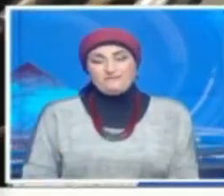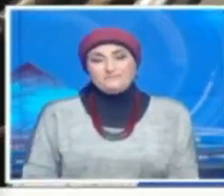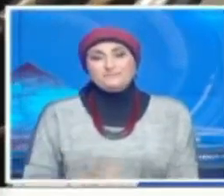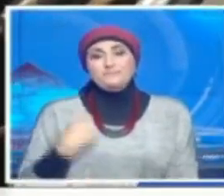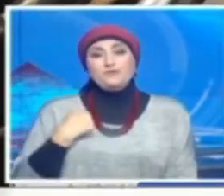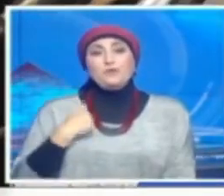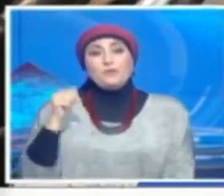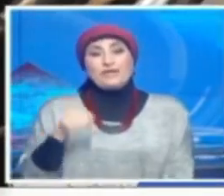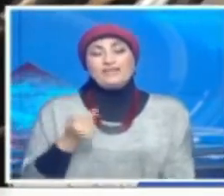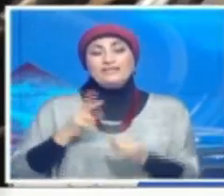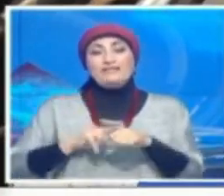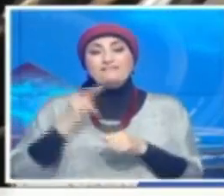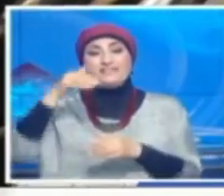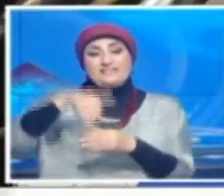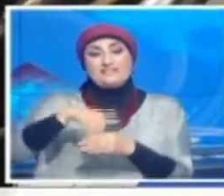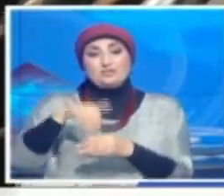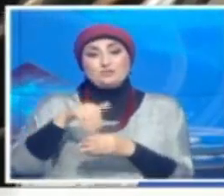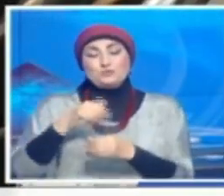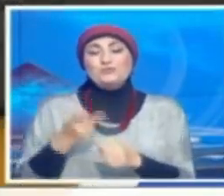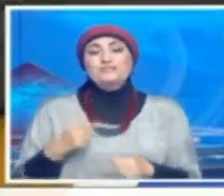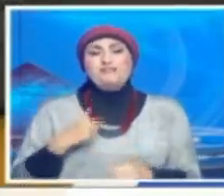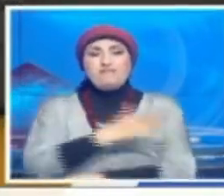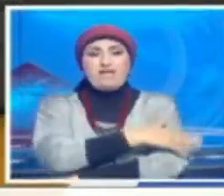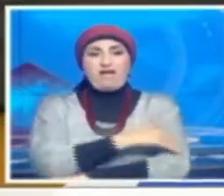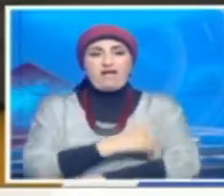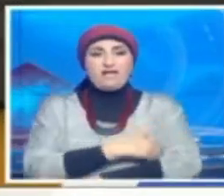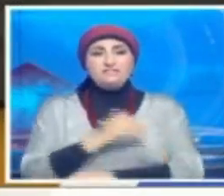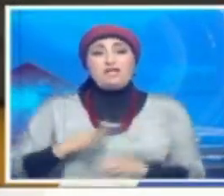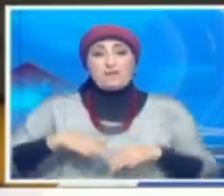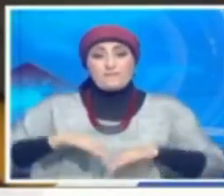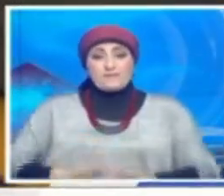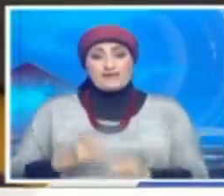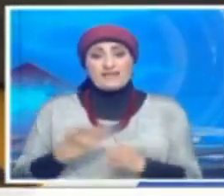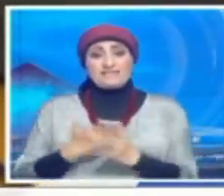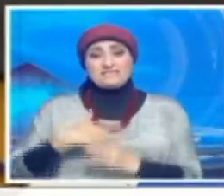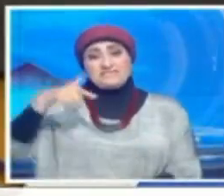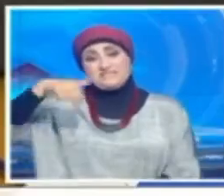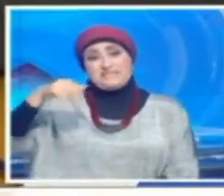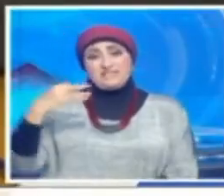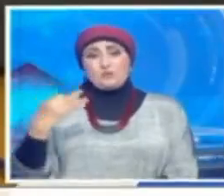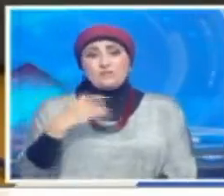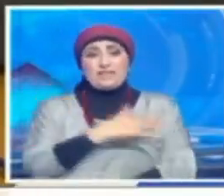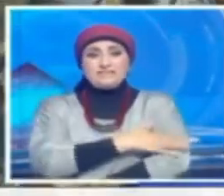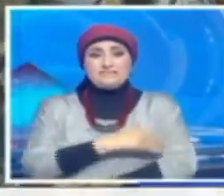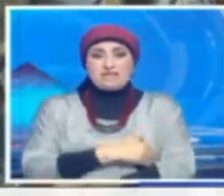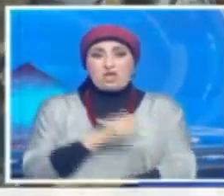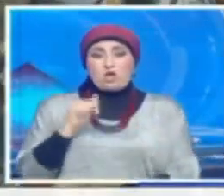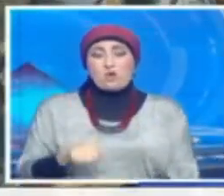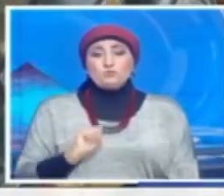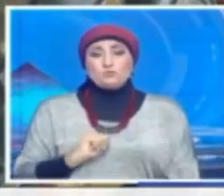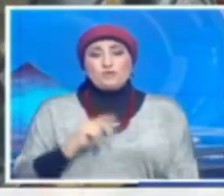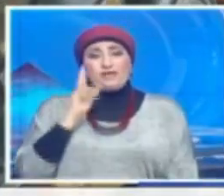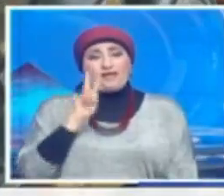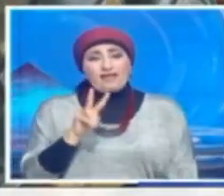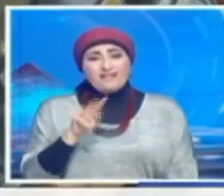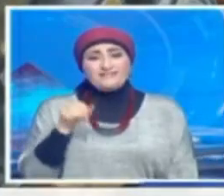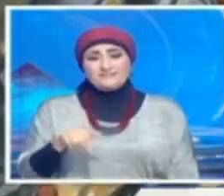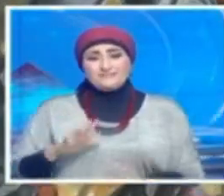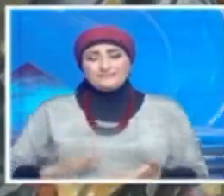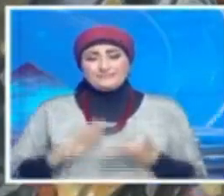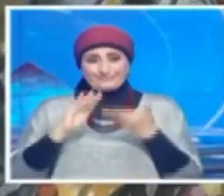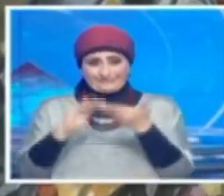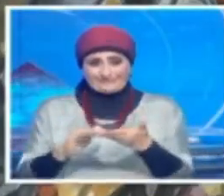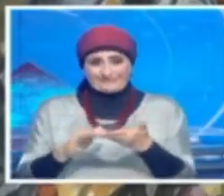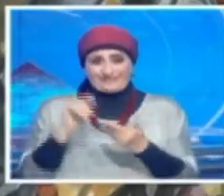شارك في عملية التصويت للفائزين أعضاء المجلس كاملا بحضور 36 عضوا. لمسة وفاء تقدمها